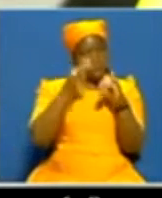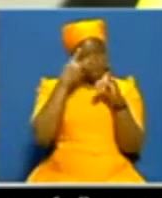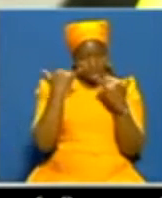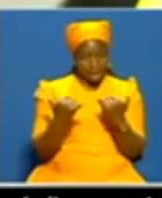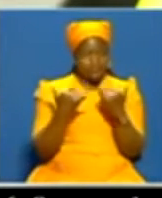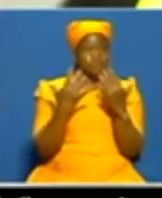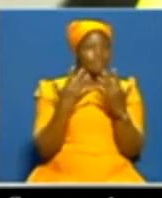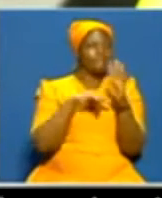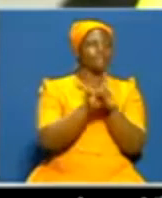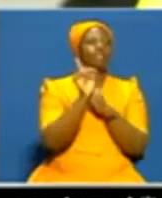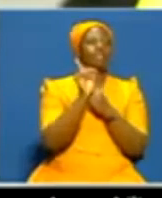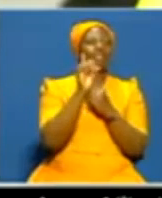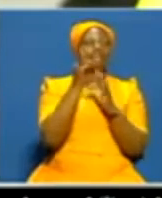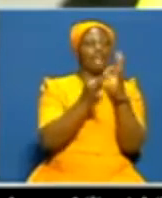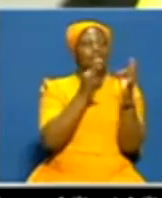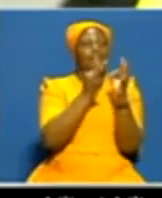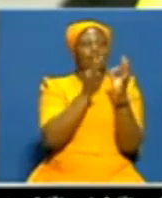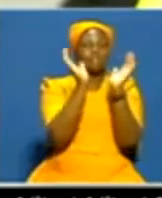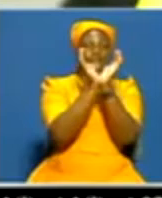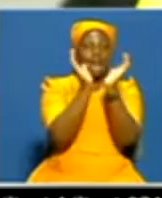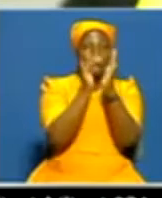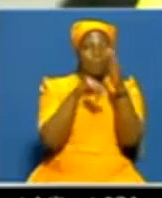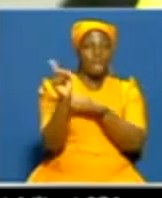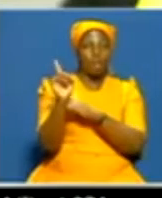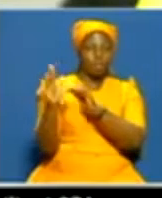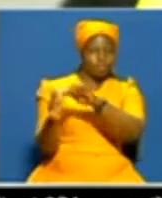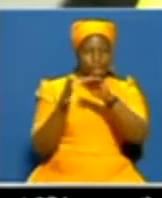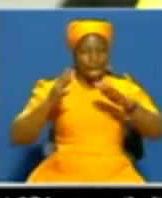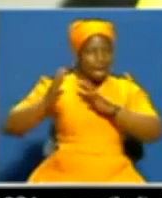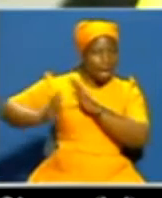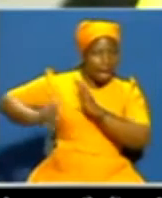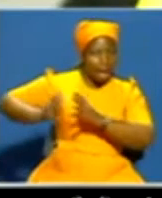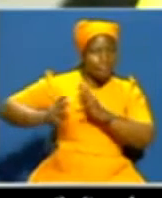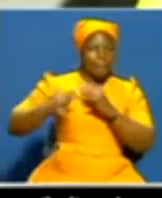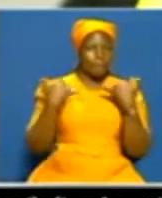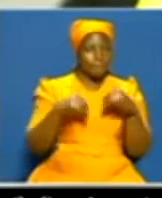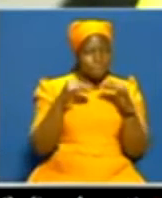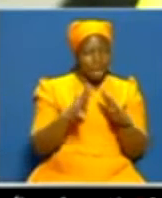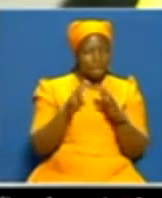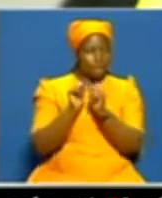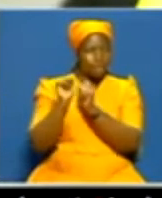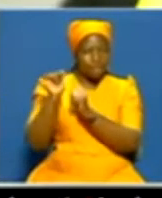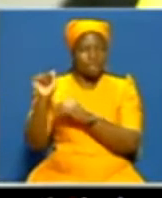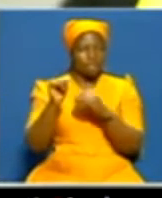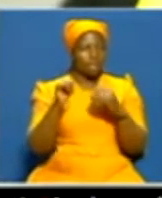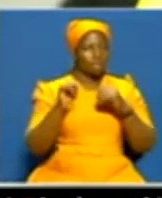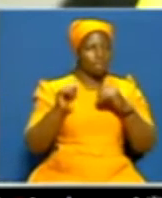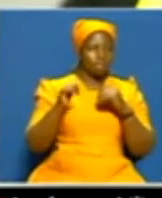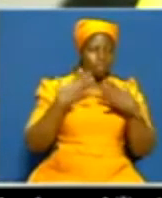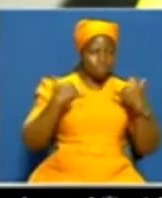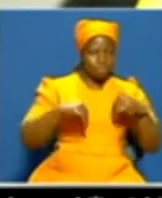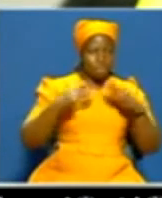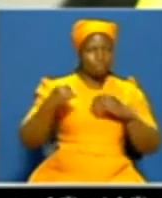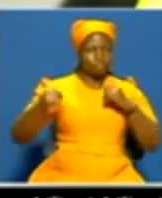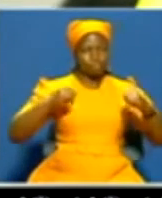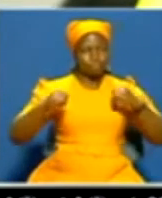Kasarani hapa jijini Nairobi. Kwingineko, timu ya taifa ya raga wachezaji 15 kila upande itachuana na Senegali na Zambia kwenye mechi za kundi ba